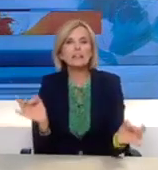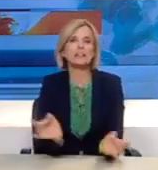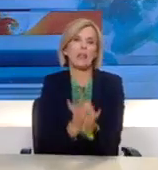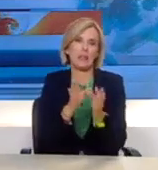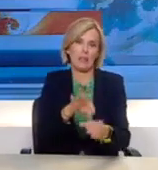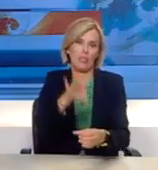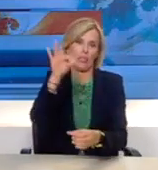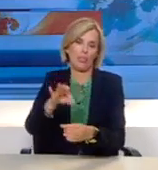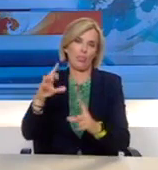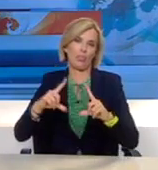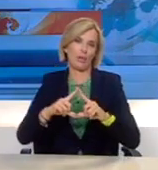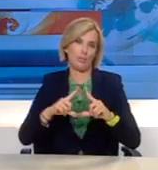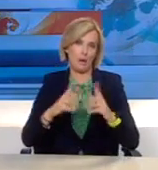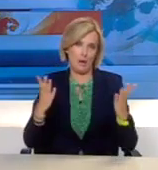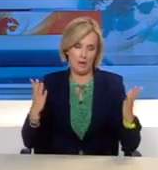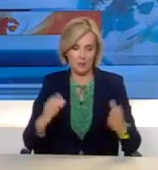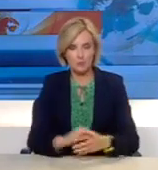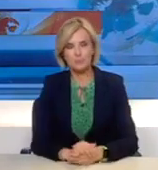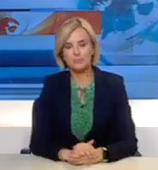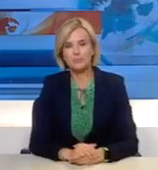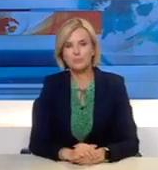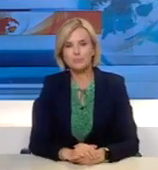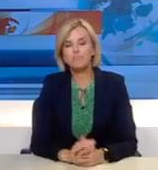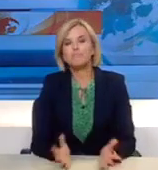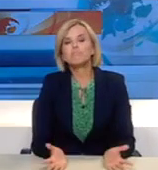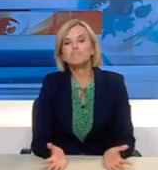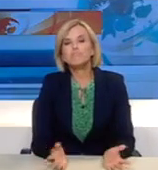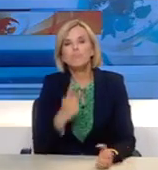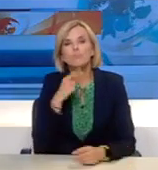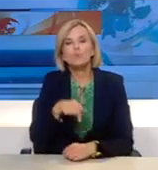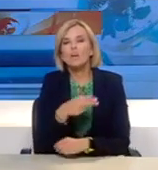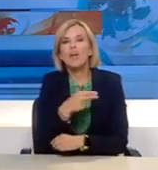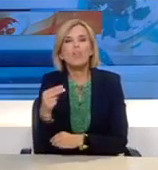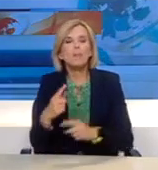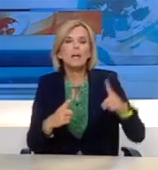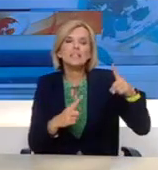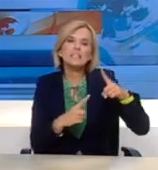δείγματα. Τώρα, για το θέμα του τεστ,